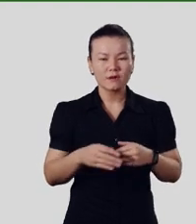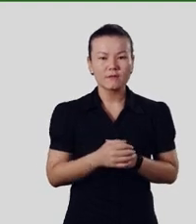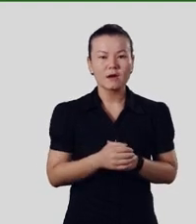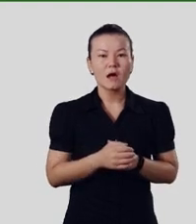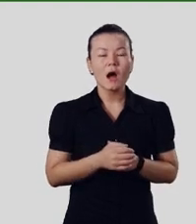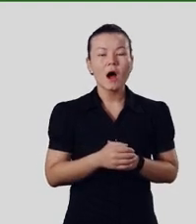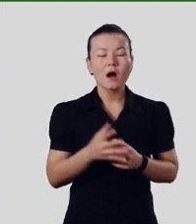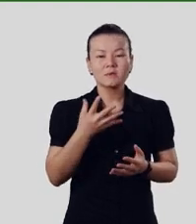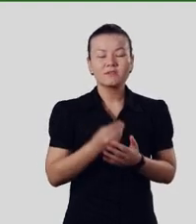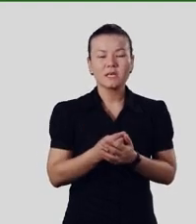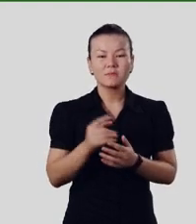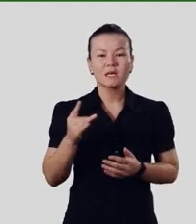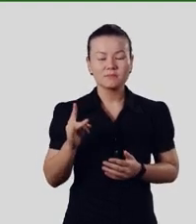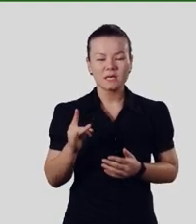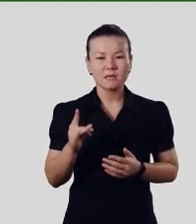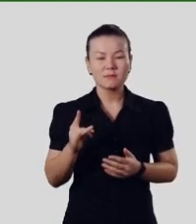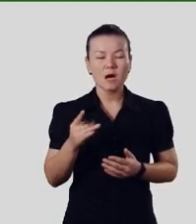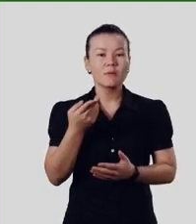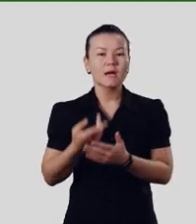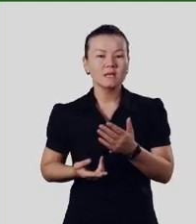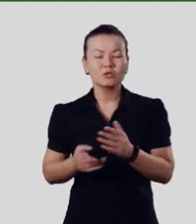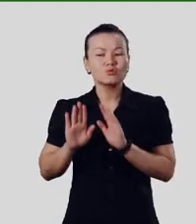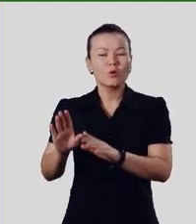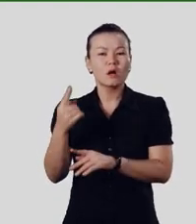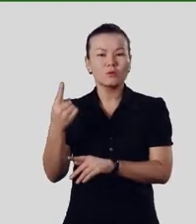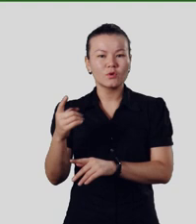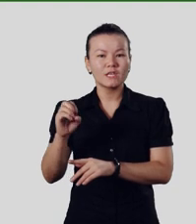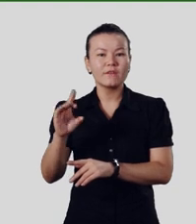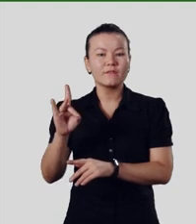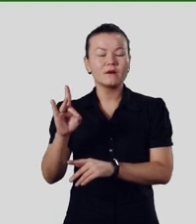своим размерам Африка уступает лишь Евразии.